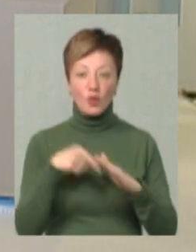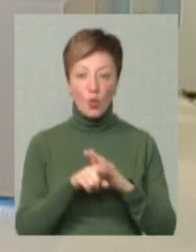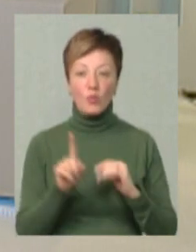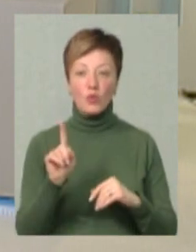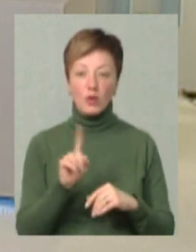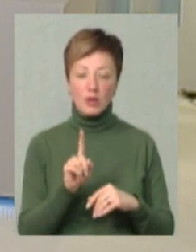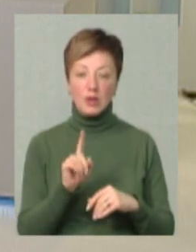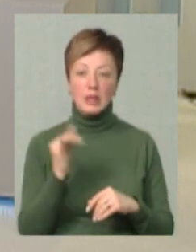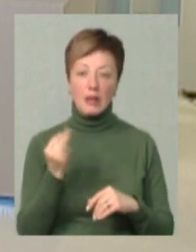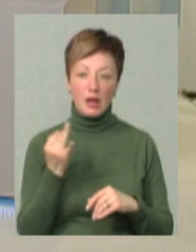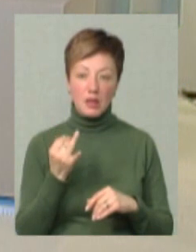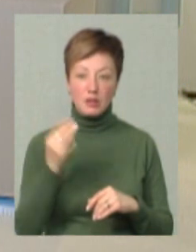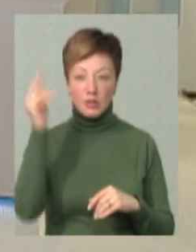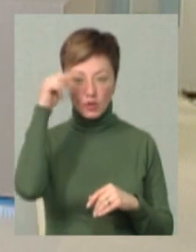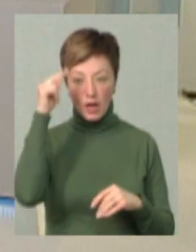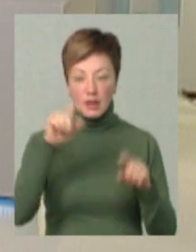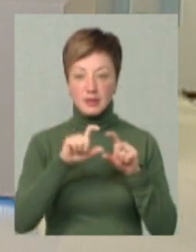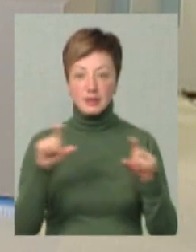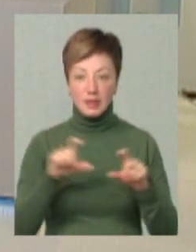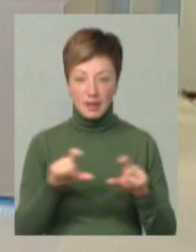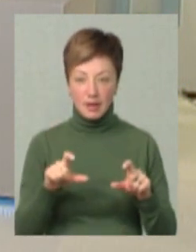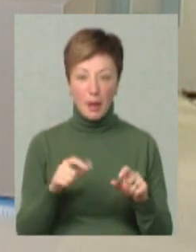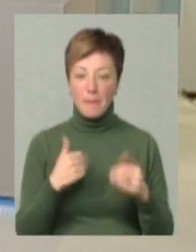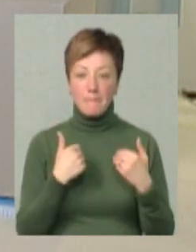і інтерес навчальних закладів.